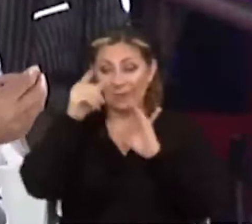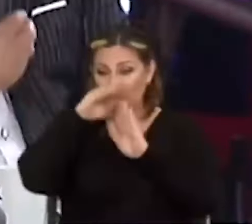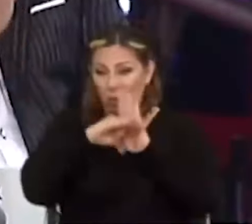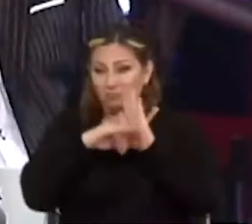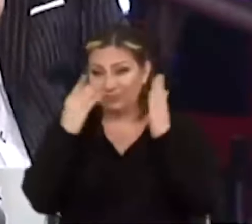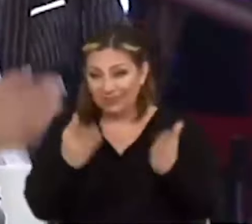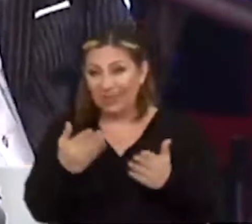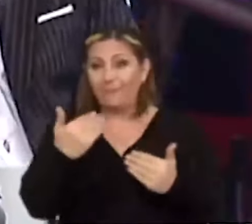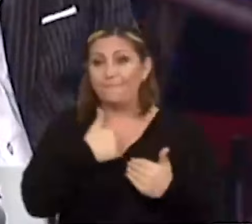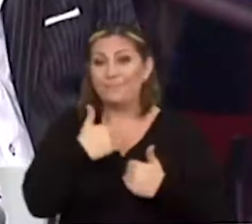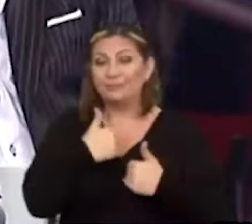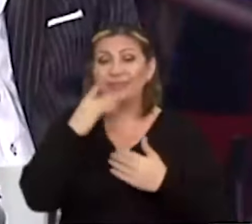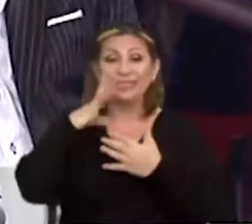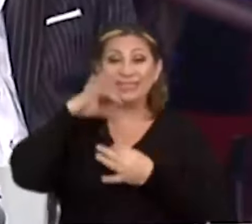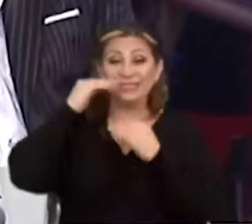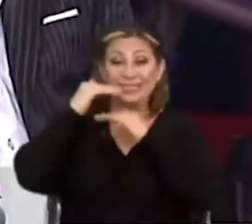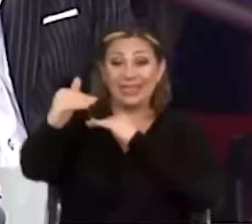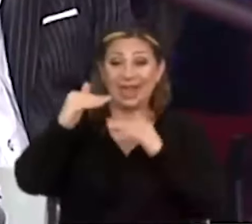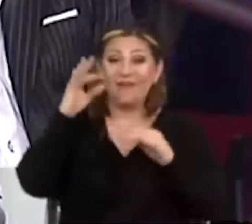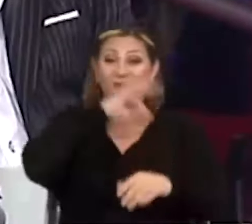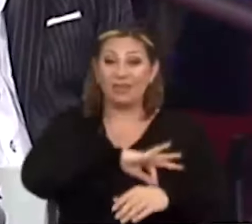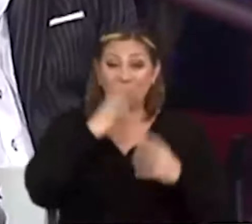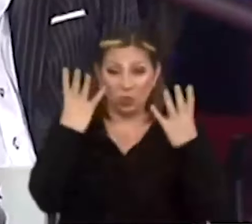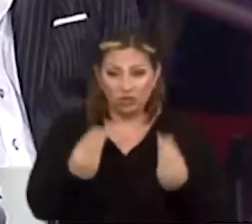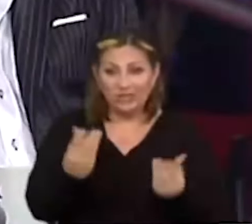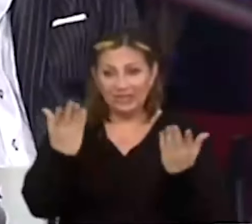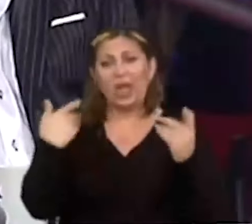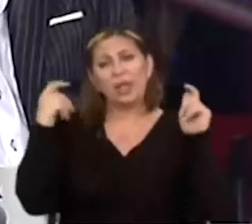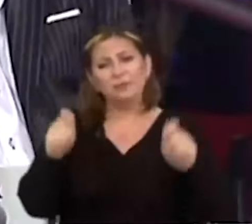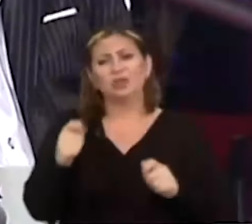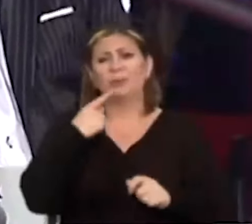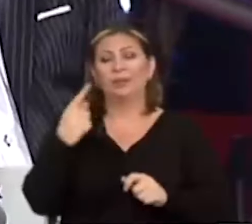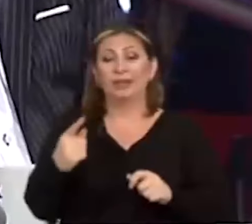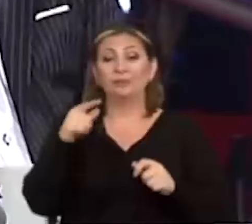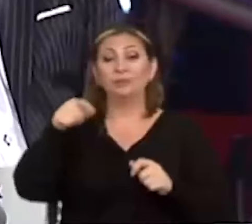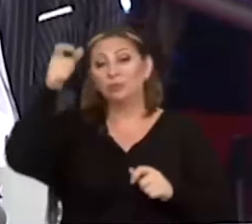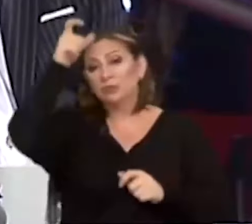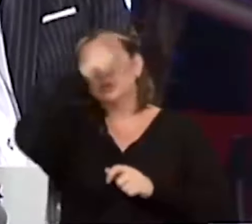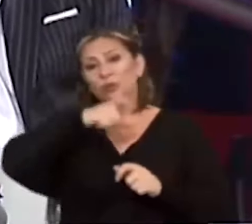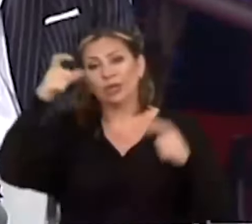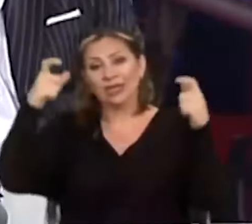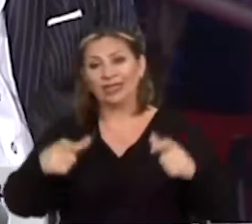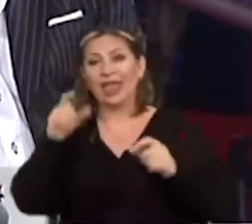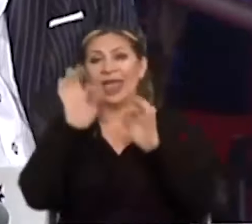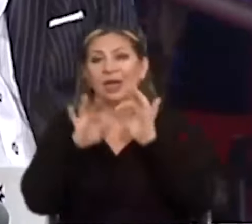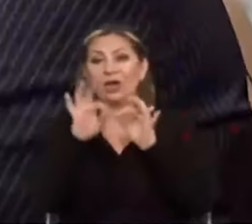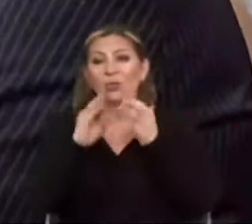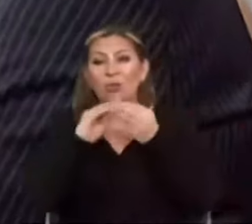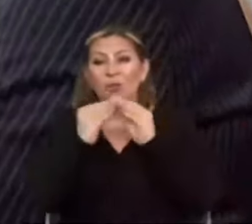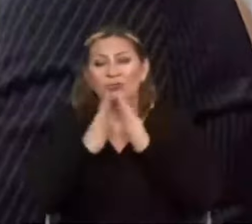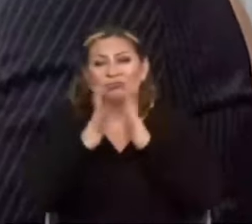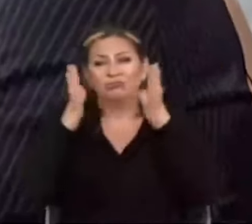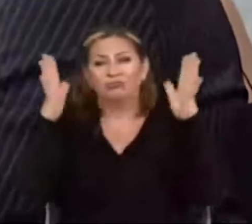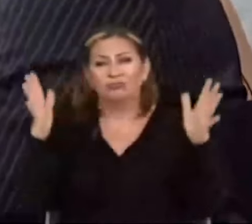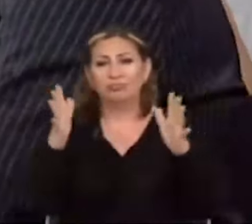olursa, bizim de insanlara faydamız olan bir program olursa yapacağım dedim. Şimdi Türkiye'de büyük, ekonomik sorunlar büyük.